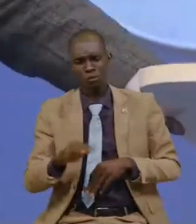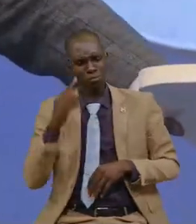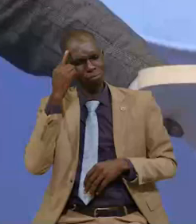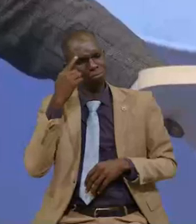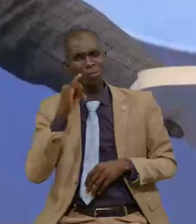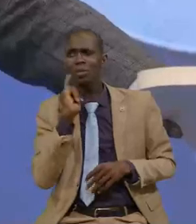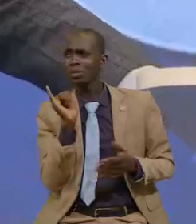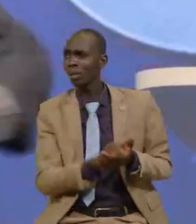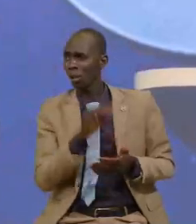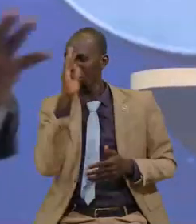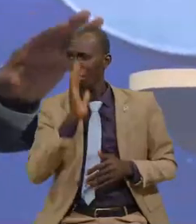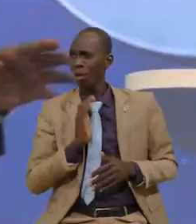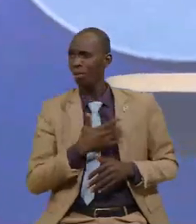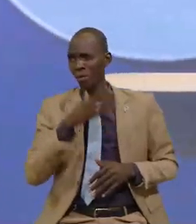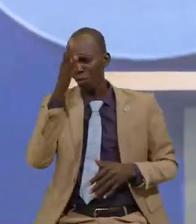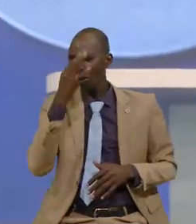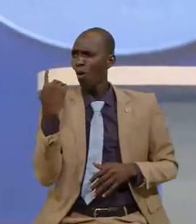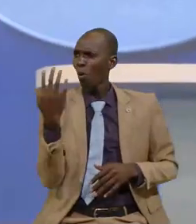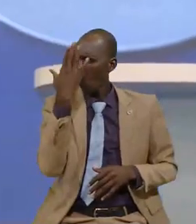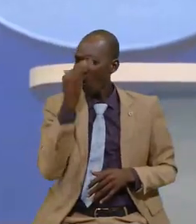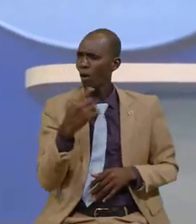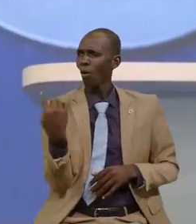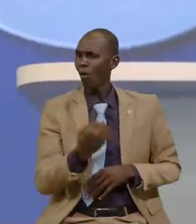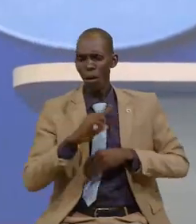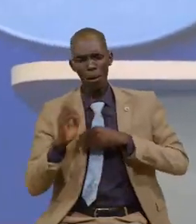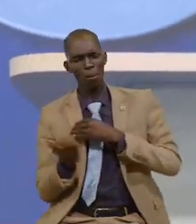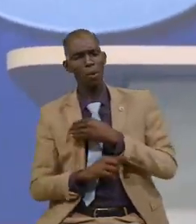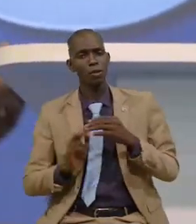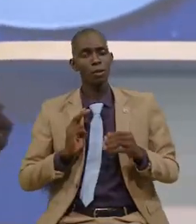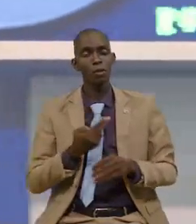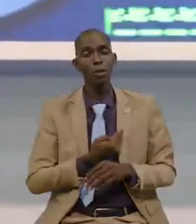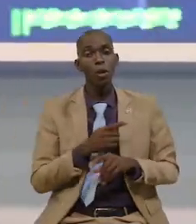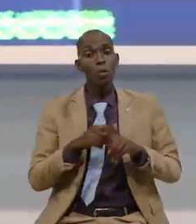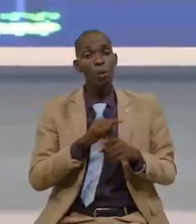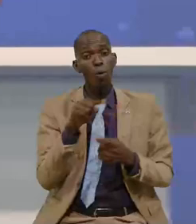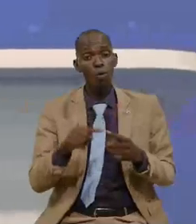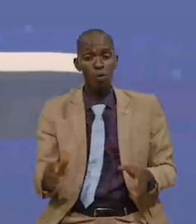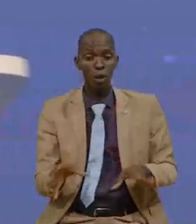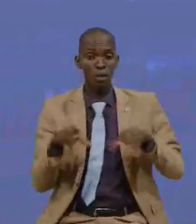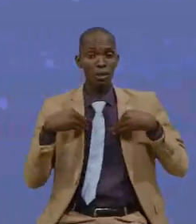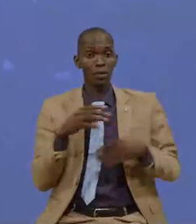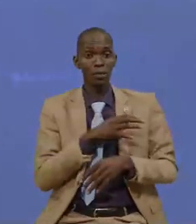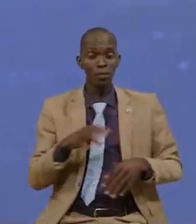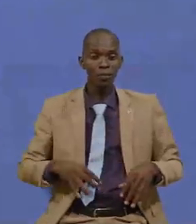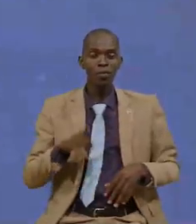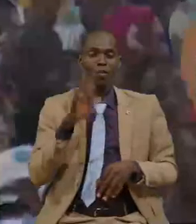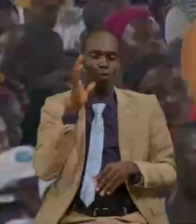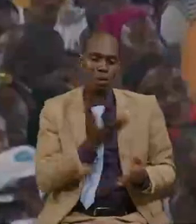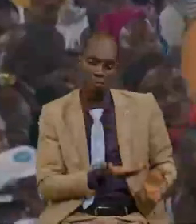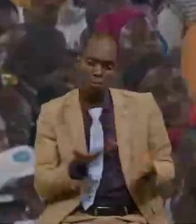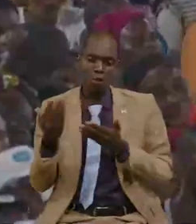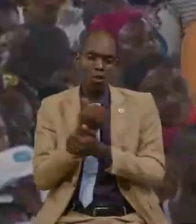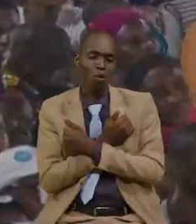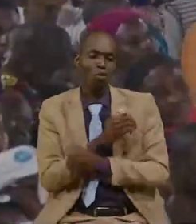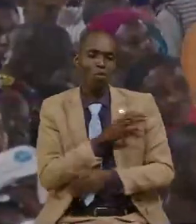si ils se demandent, l'homme là, est-il notre père? Pourquoi chaque fois, il est sur les nerfs? Maintenant, tu rencontres Christ. Tu rentreras